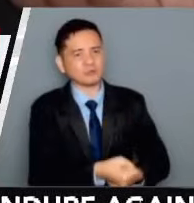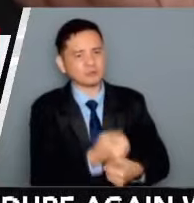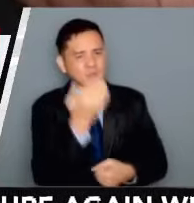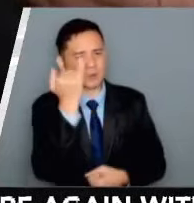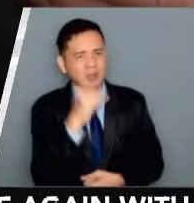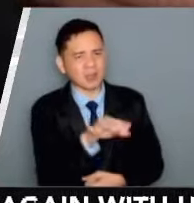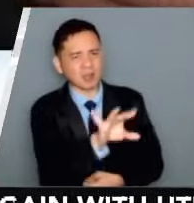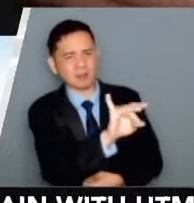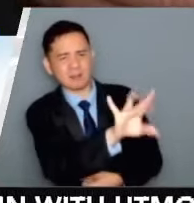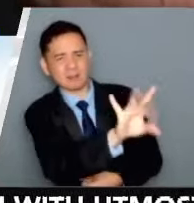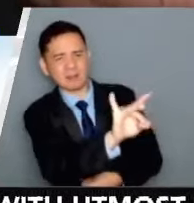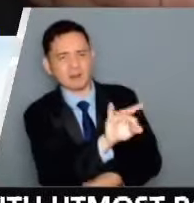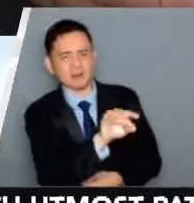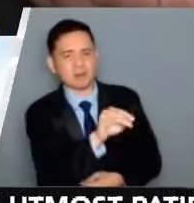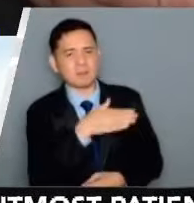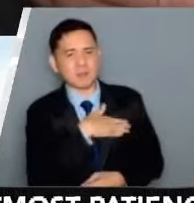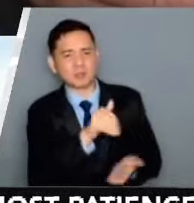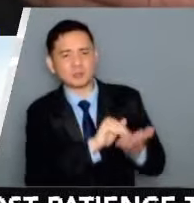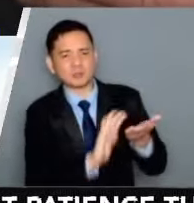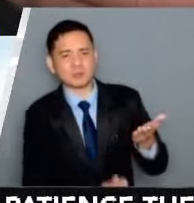estudyante ko po